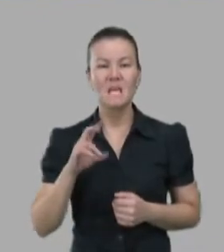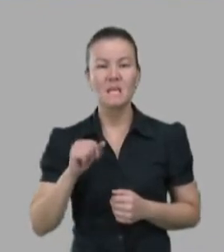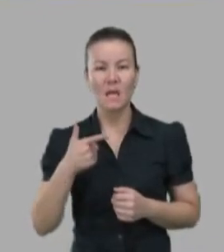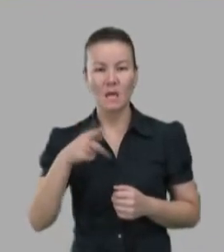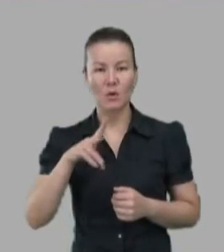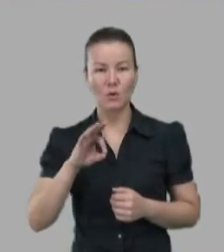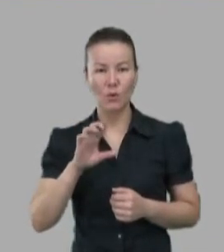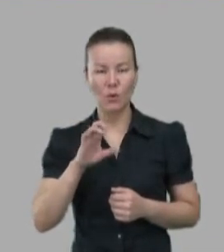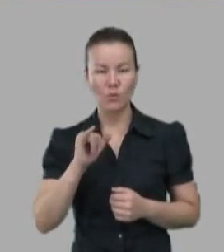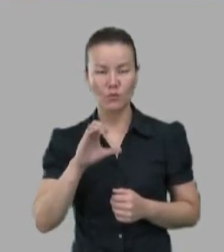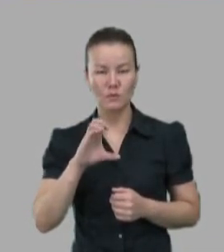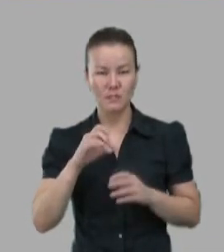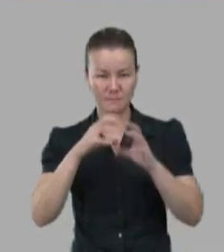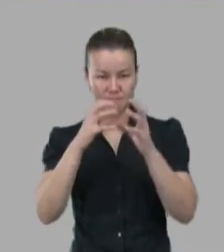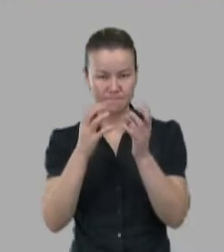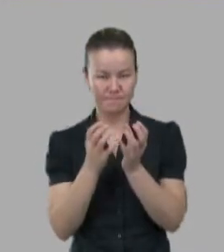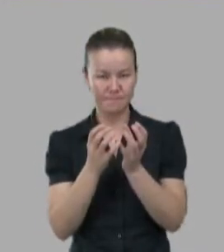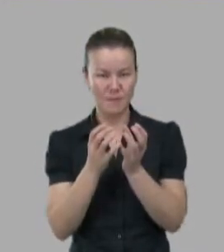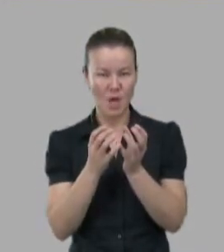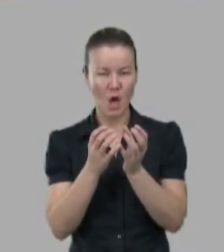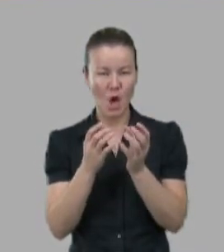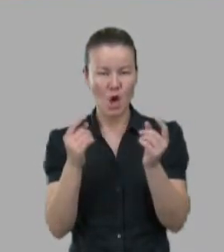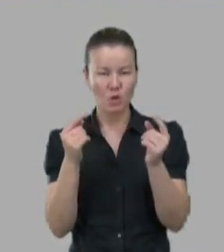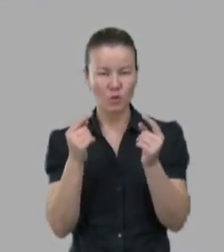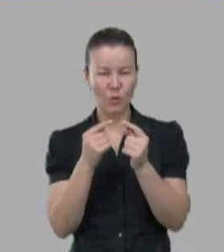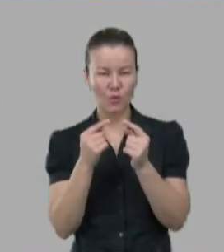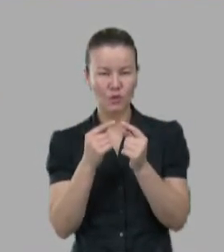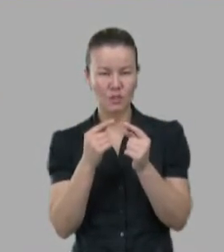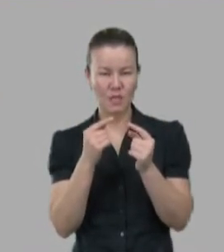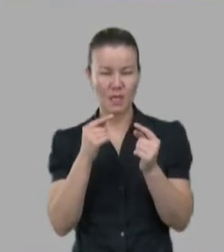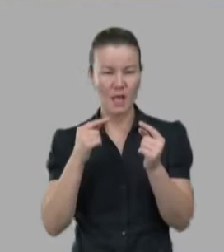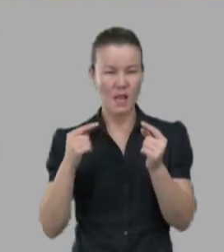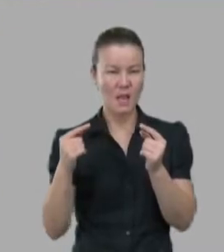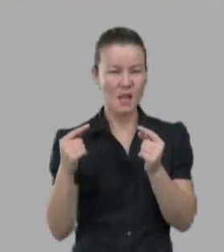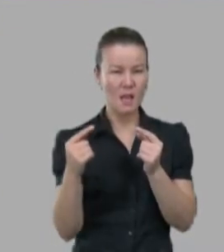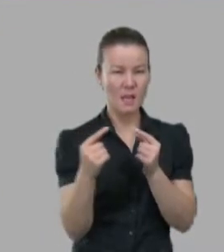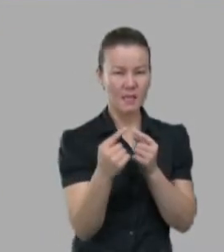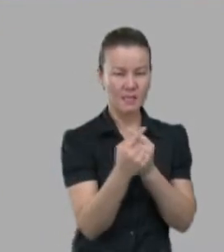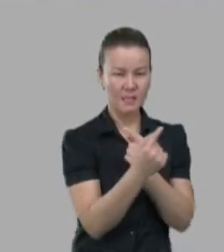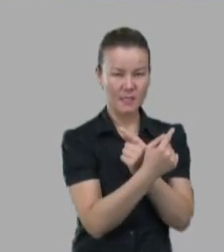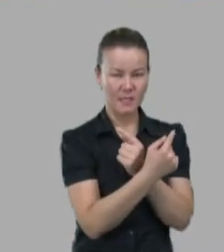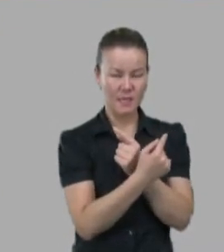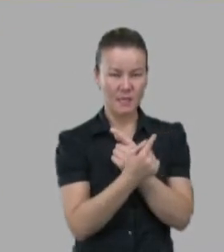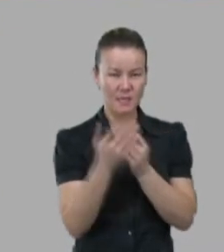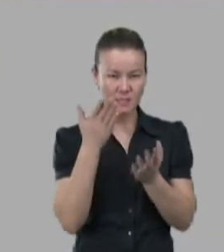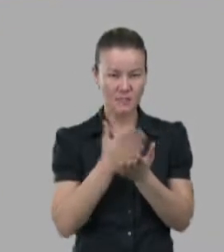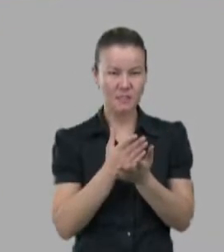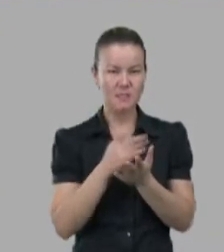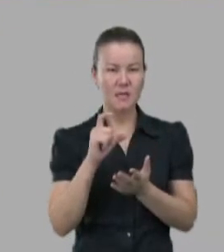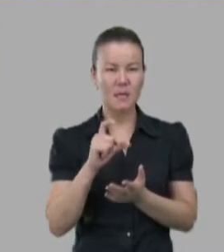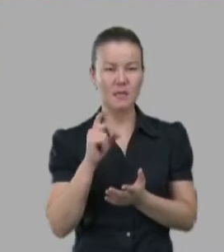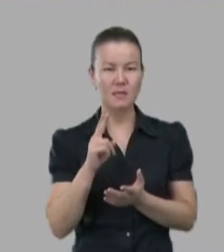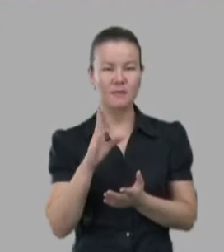На глобусе четкой линией обозначен экватор.